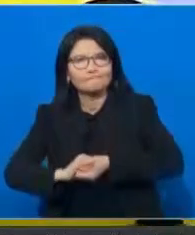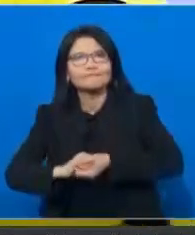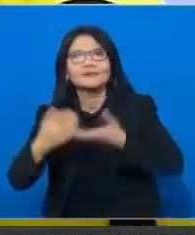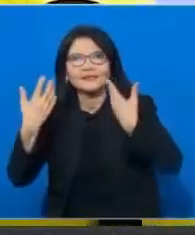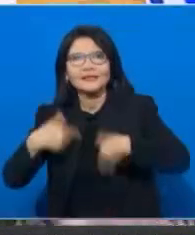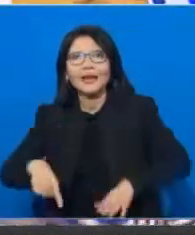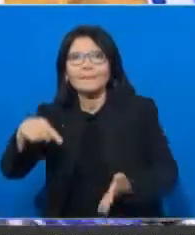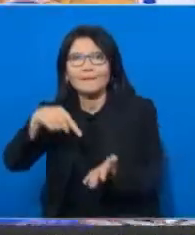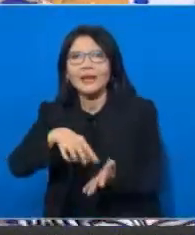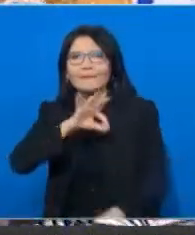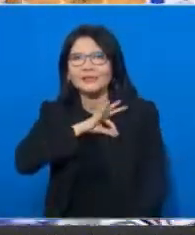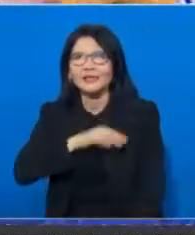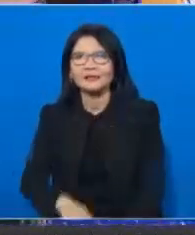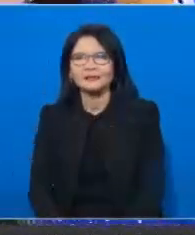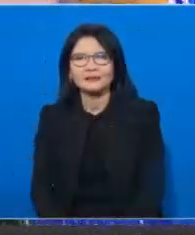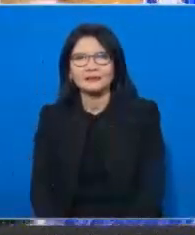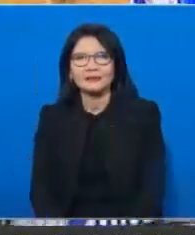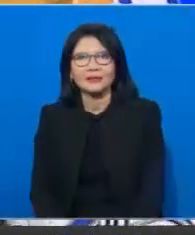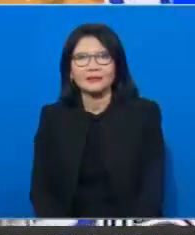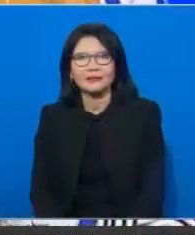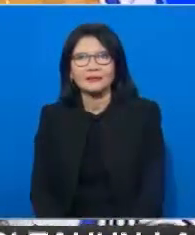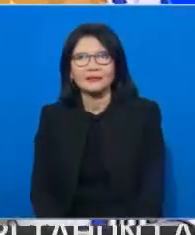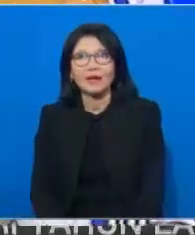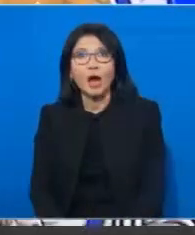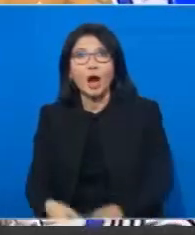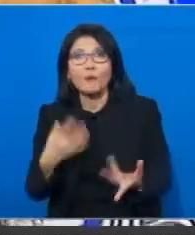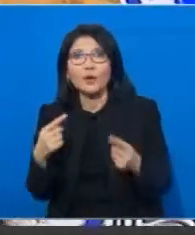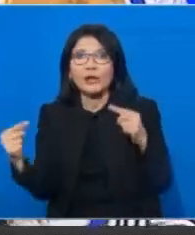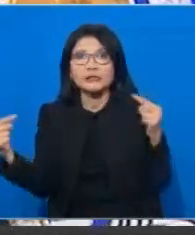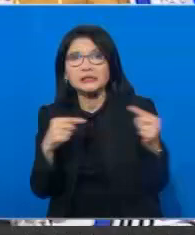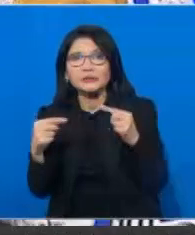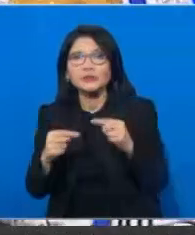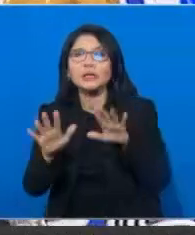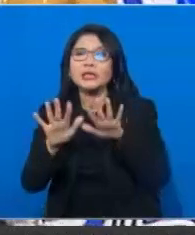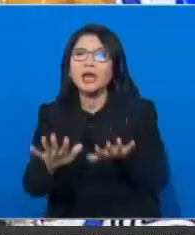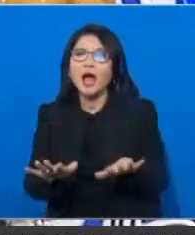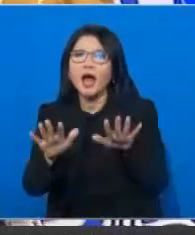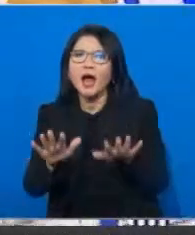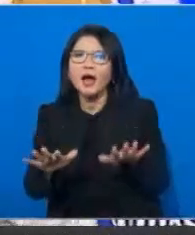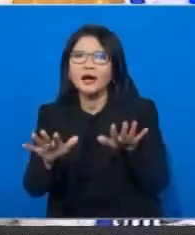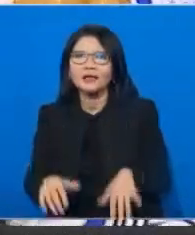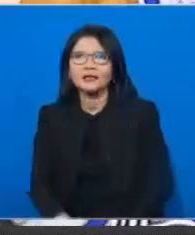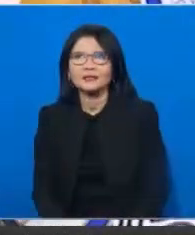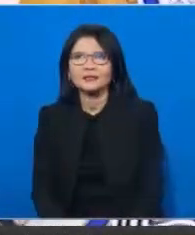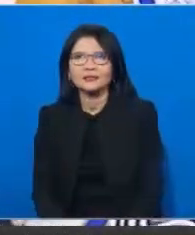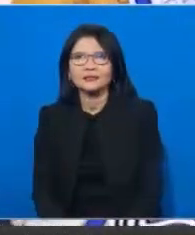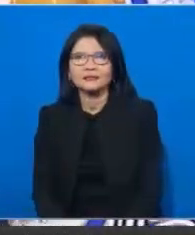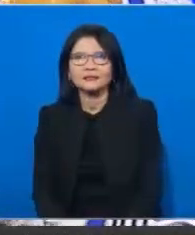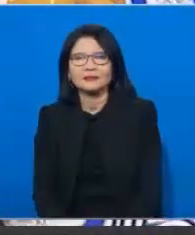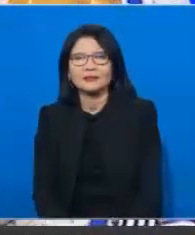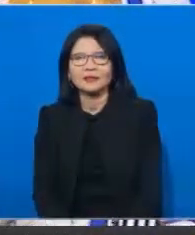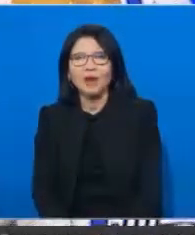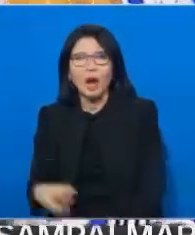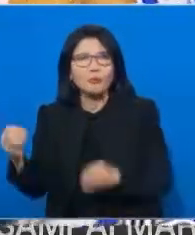Pilpres. Barangkali juga kemarin ya debat yang ternyata juga relatif agak anyep-anyep juga itu, tidak ada greget, bahkan